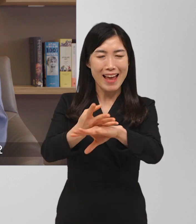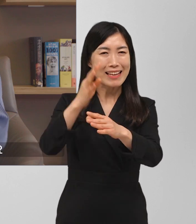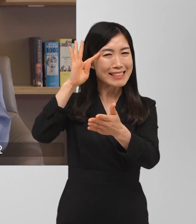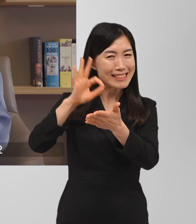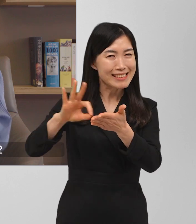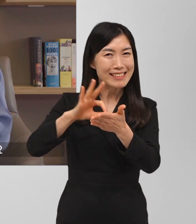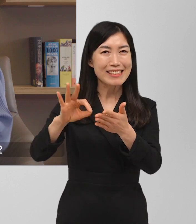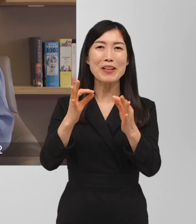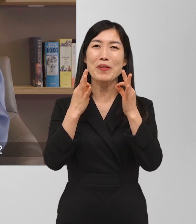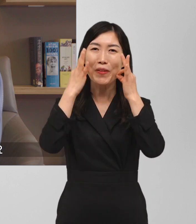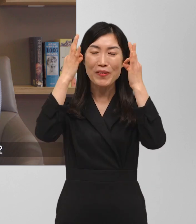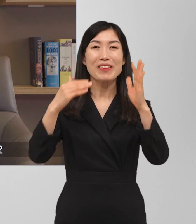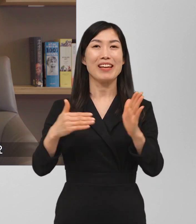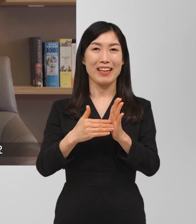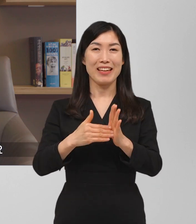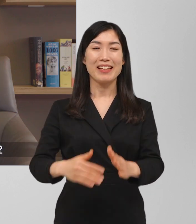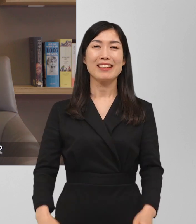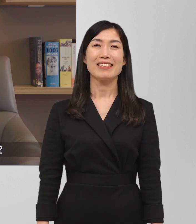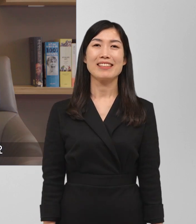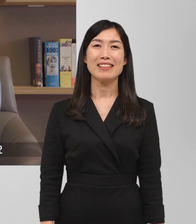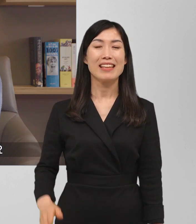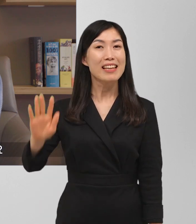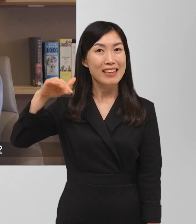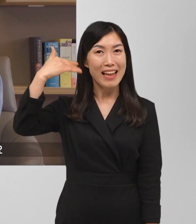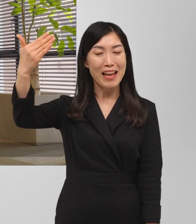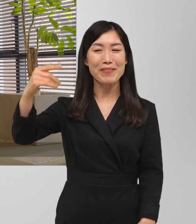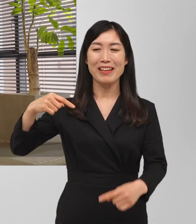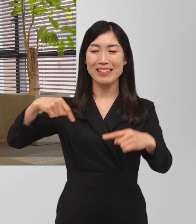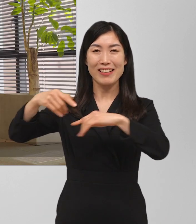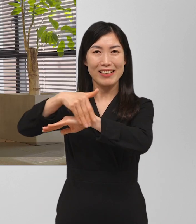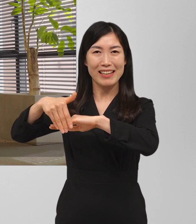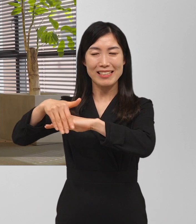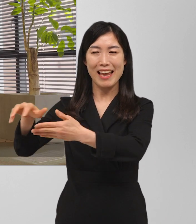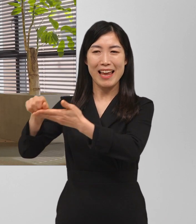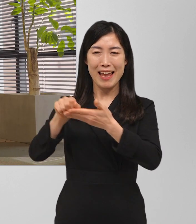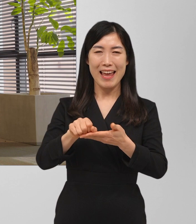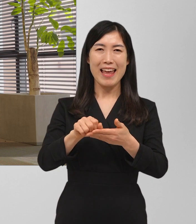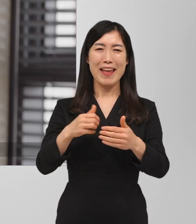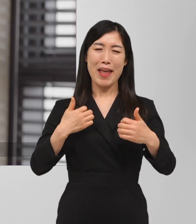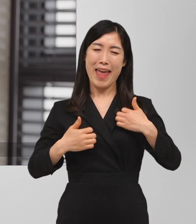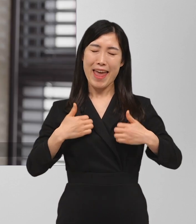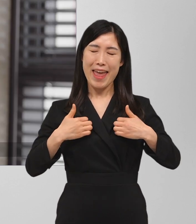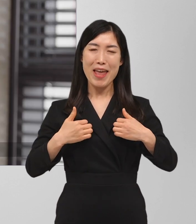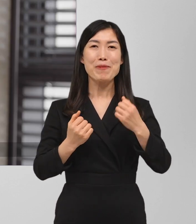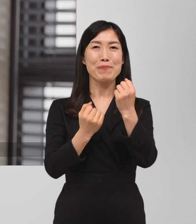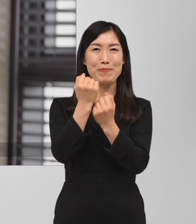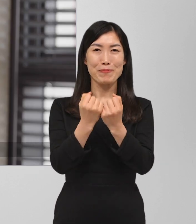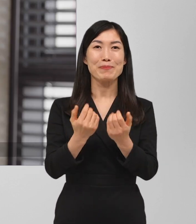정보들을 데이터 전문가로서 전달할 수 있도록 노력을 할 거고요. 다음에 더 재밌는 정보,